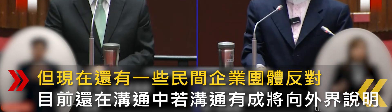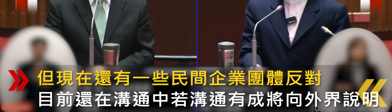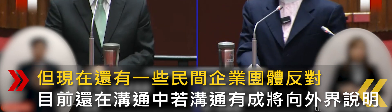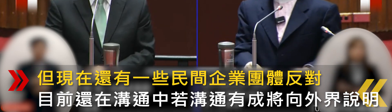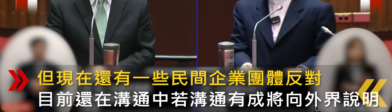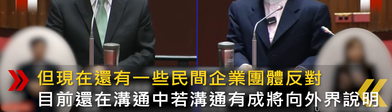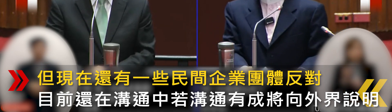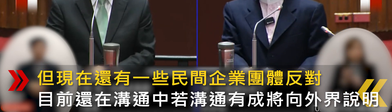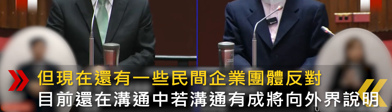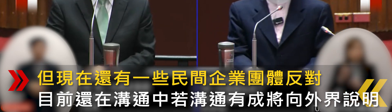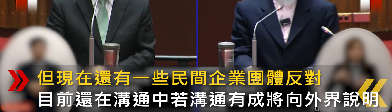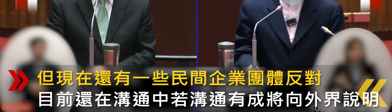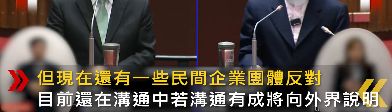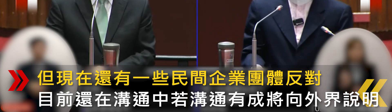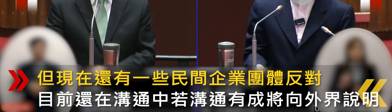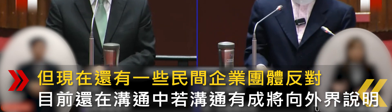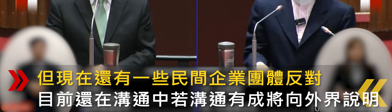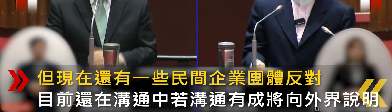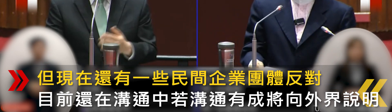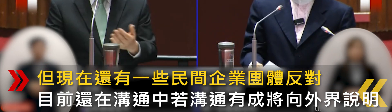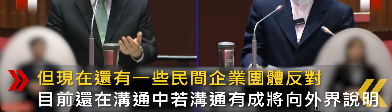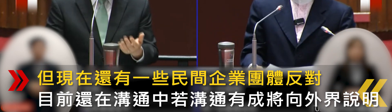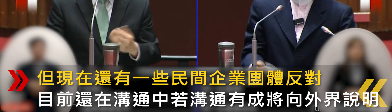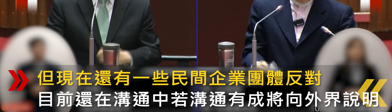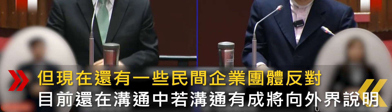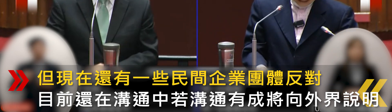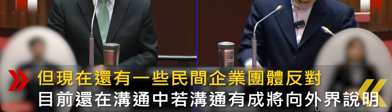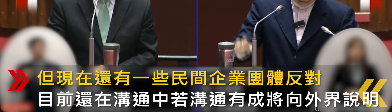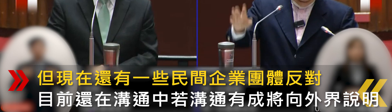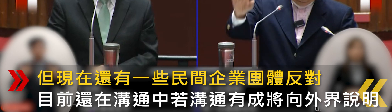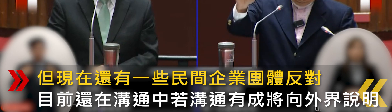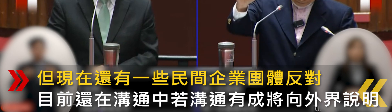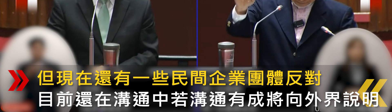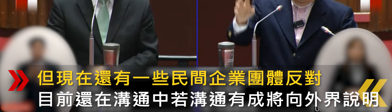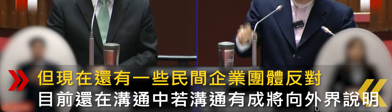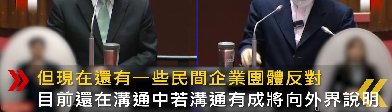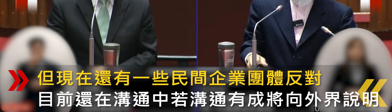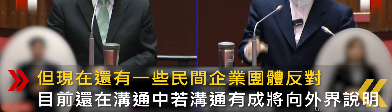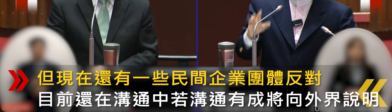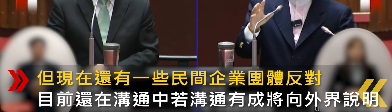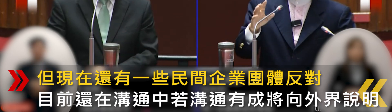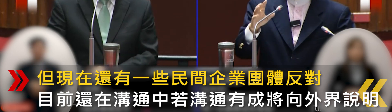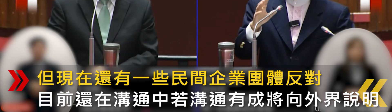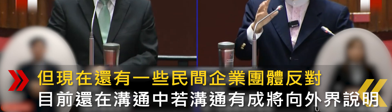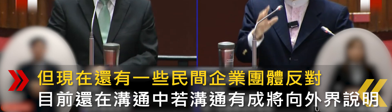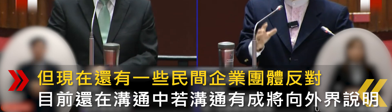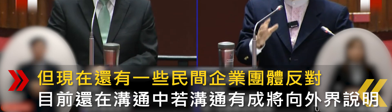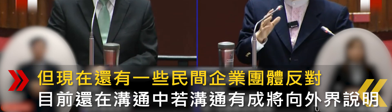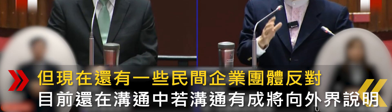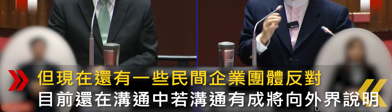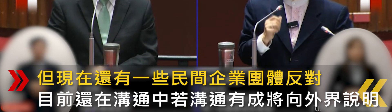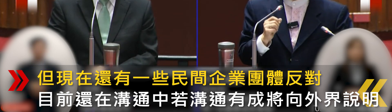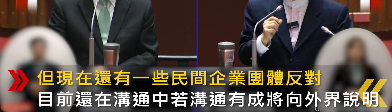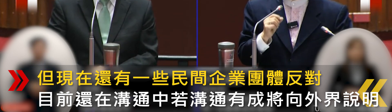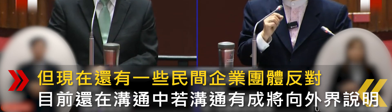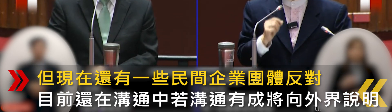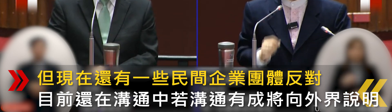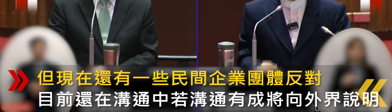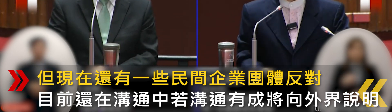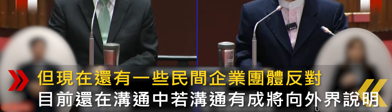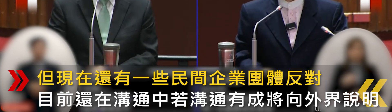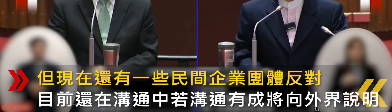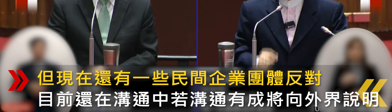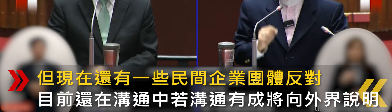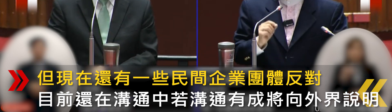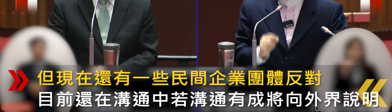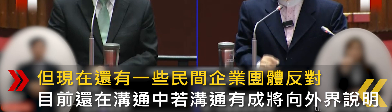当中。 唔够啊，干呐？ 冇啊，你就是这个在沟通咧，你要讲。 不，我可以可不可以讲？我做一个小